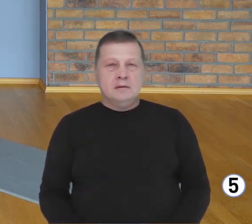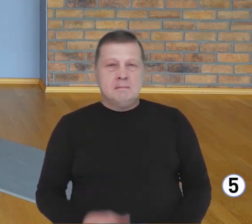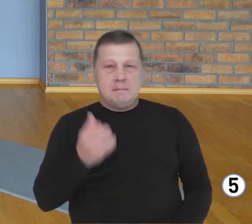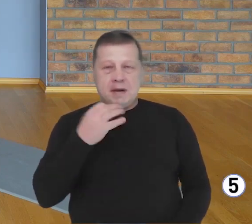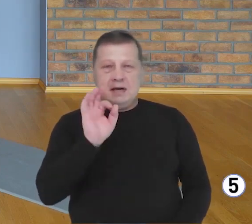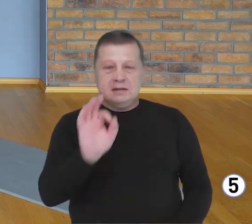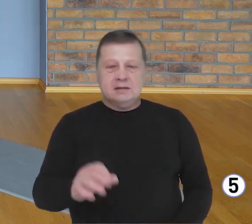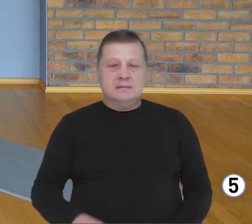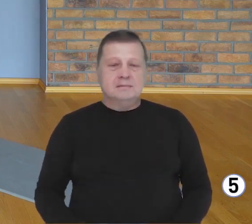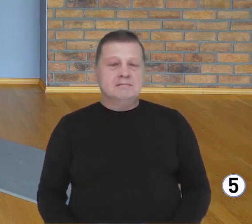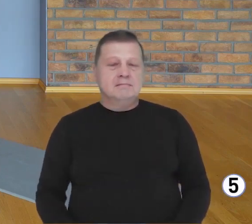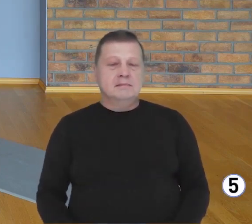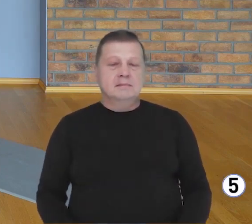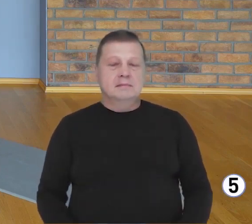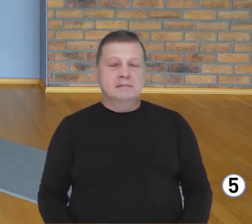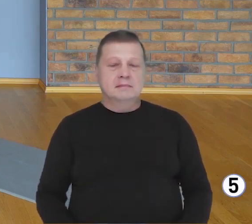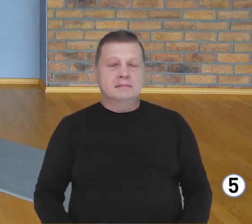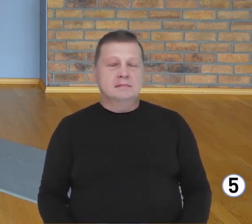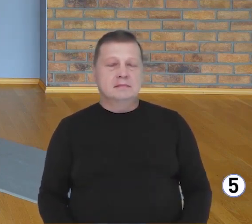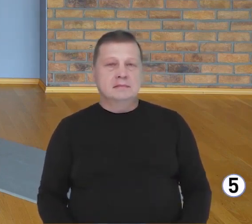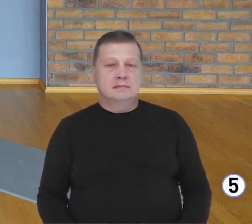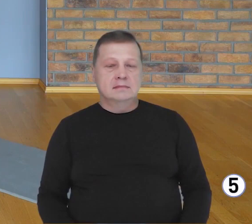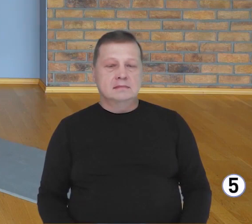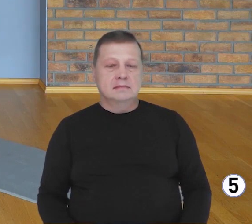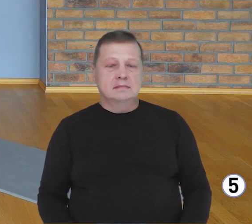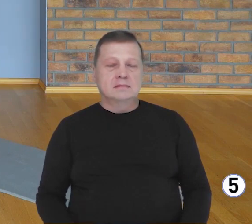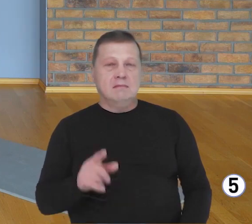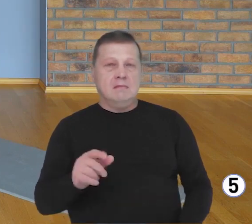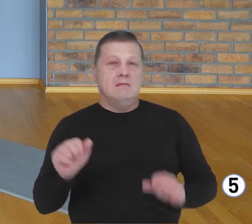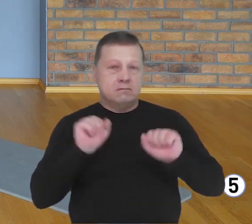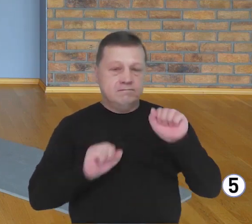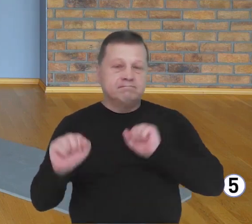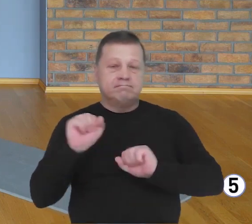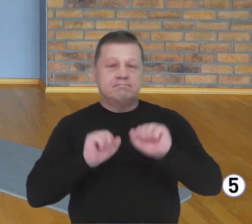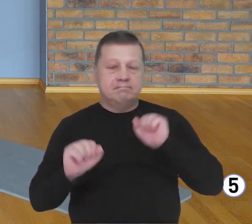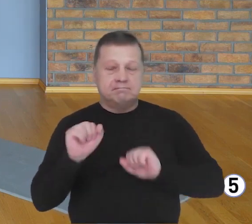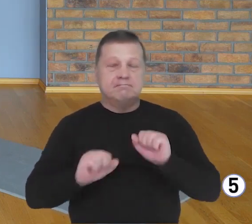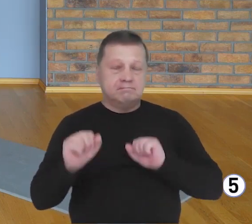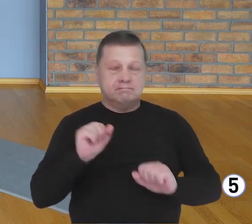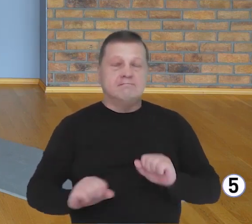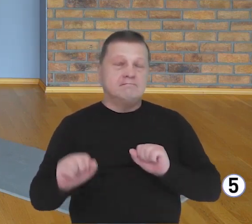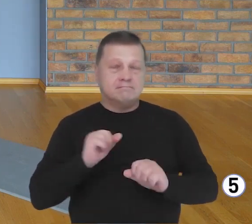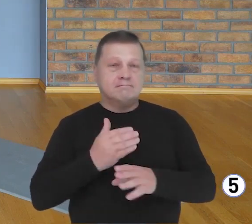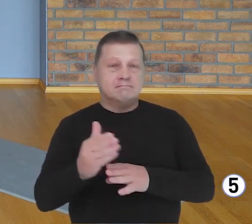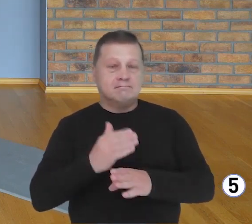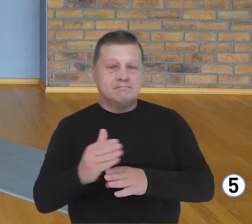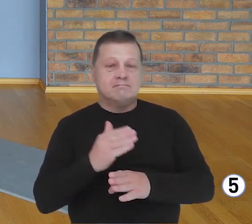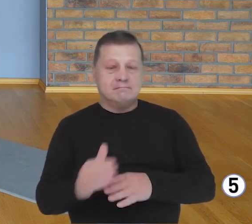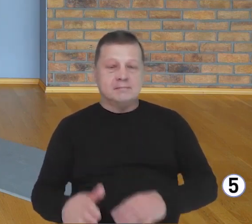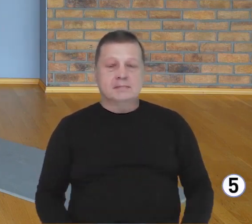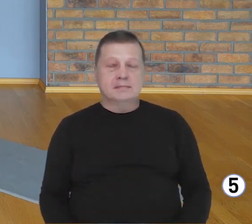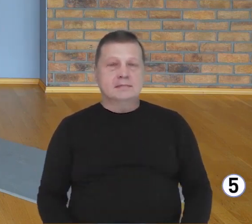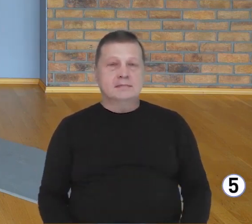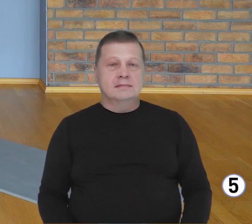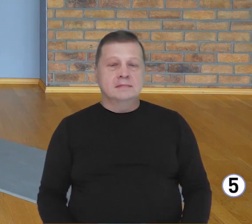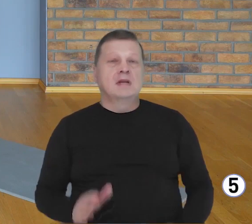Bardzo dobrze. Wykonujemy tutaj ćwiczenie na dwugłowy ramienia i trójgłowy.